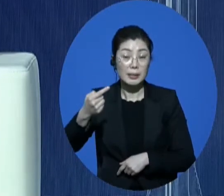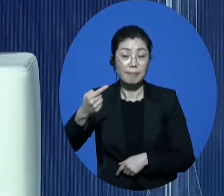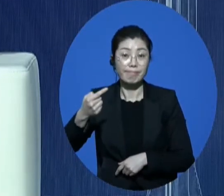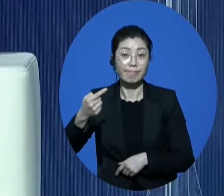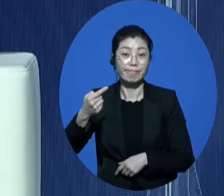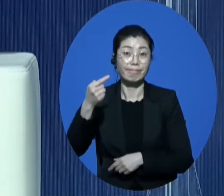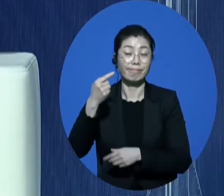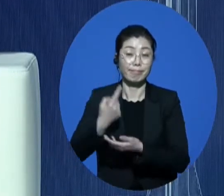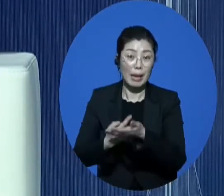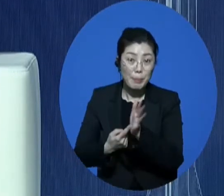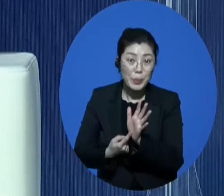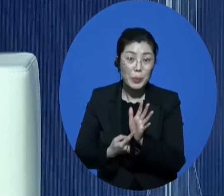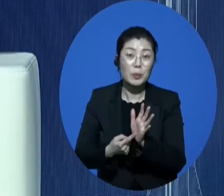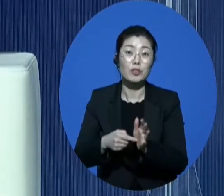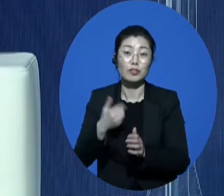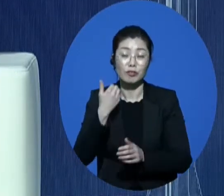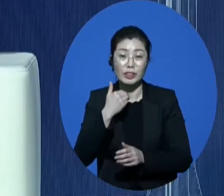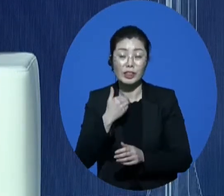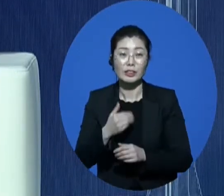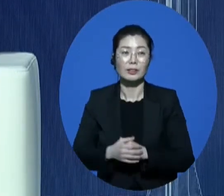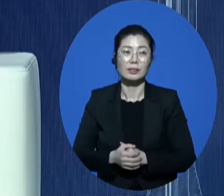다음 말씀을 해주실 분은